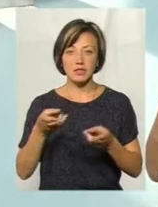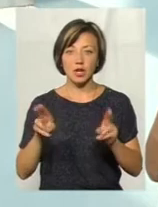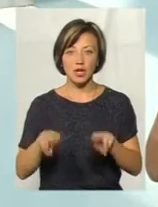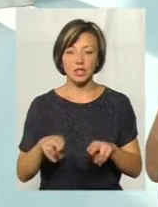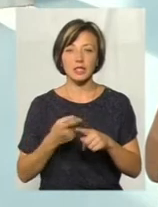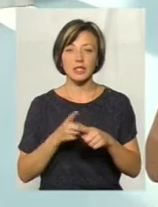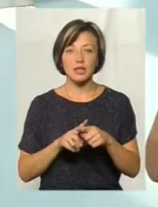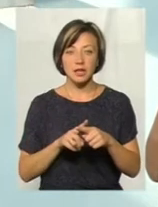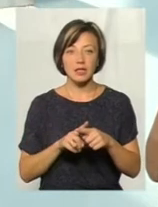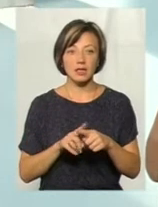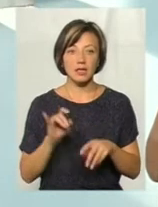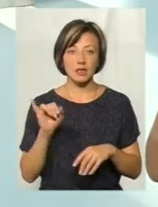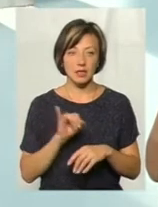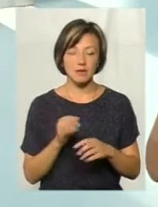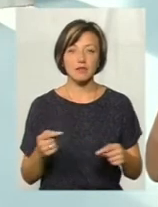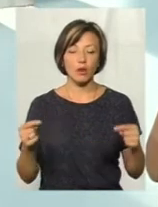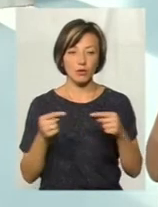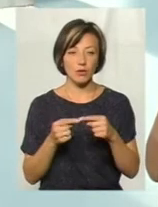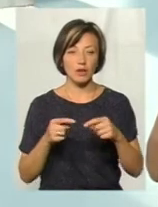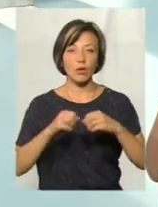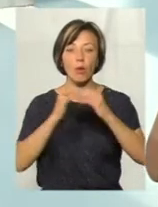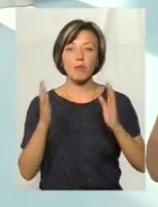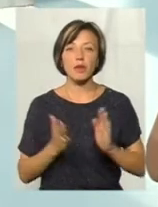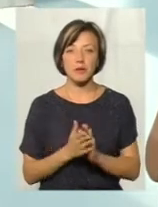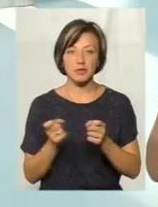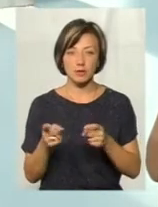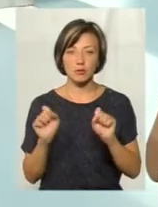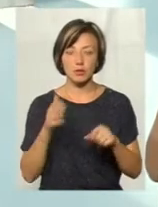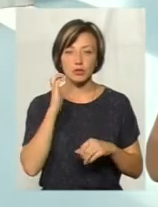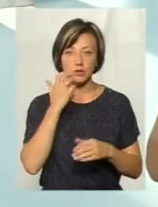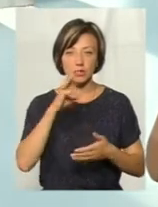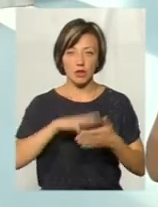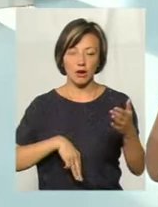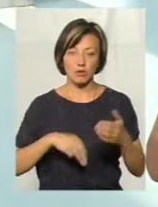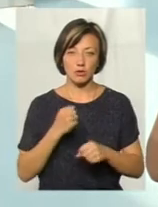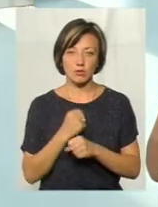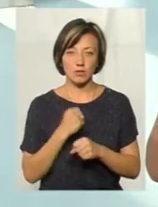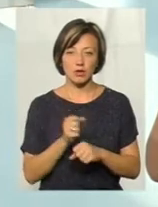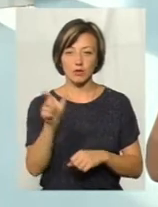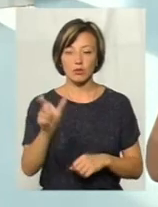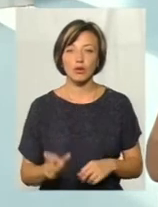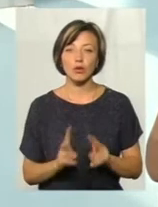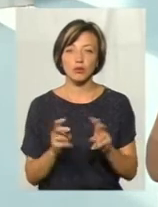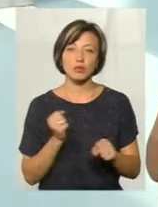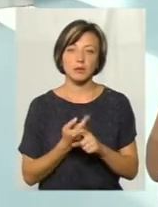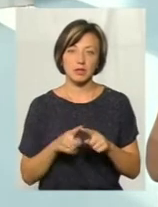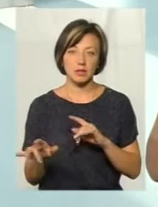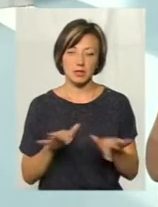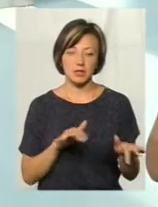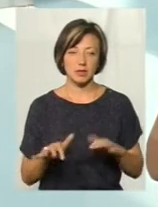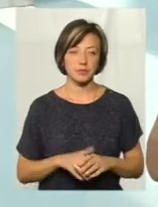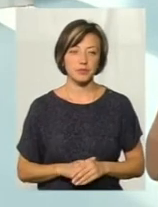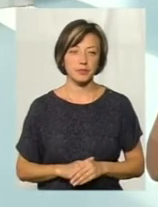залишилося, а саме скиду, і встановити об'єми скиду. Тоді можна серйозні штрафні санкції пред'явити тому, хто вчинив ці дії.